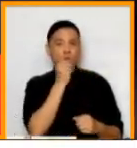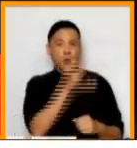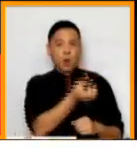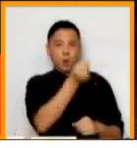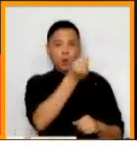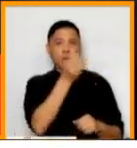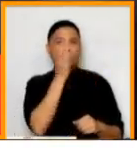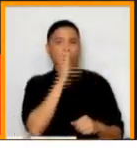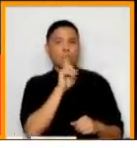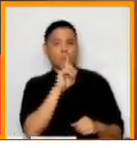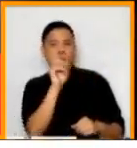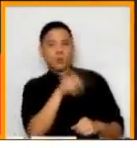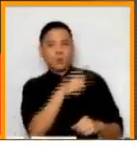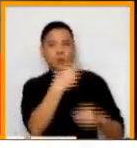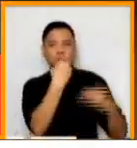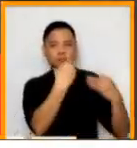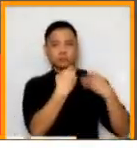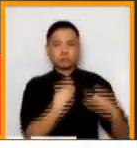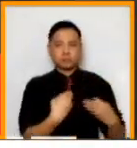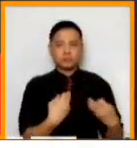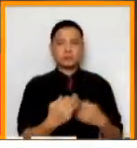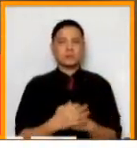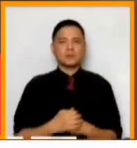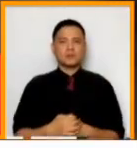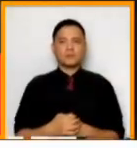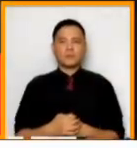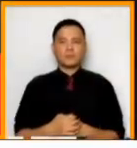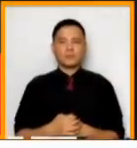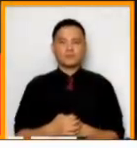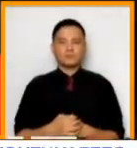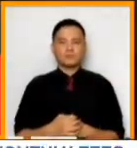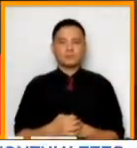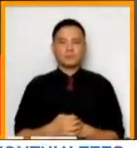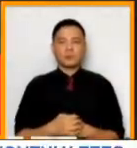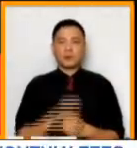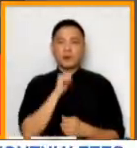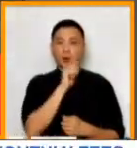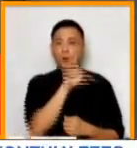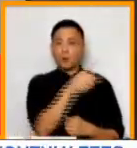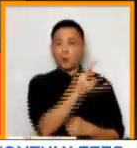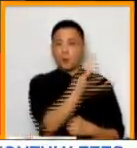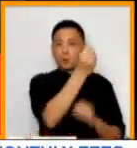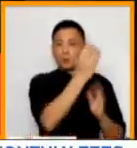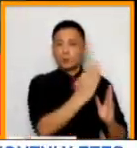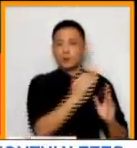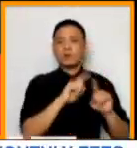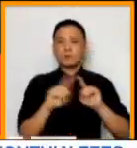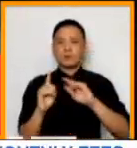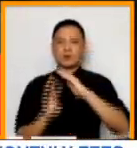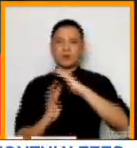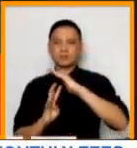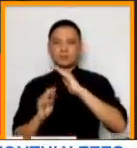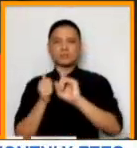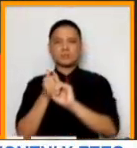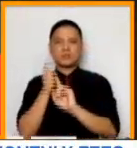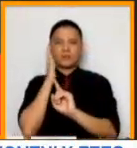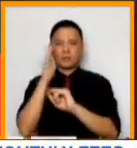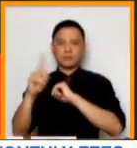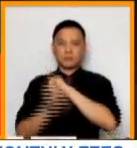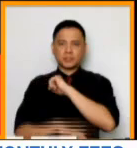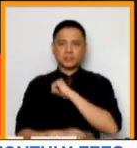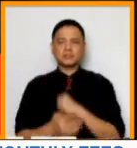stall sa lugar. Hindi lang daw mga may-ari ang mananagot, kundi pati yung mga customer. Batid man ng mga otoridad na umuulan